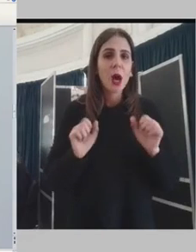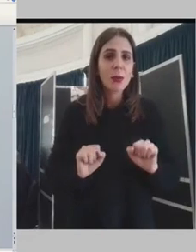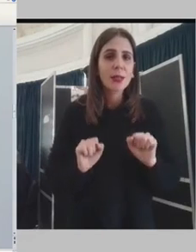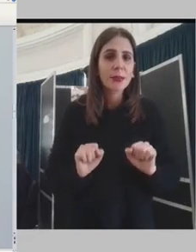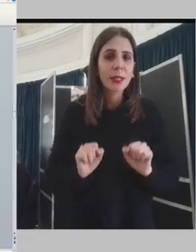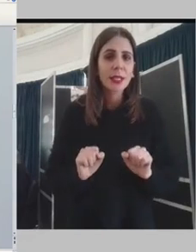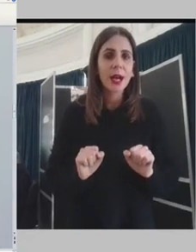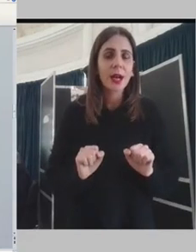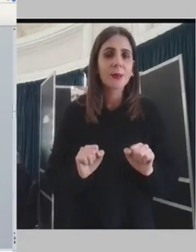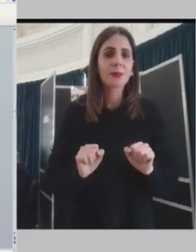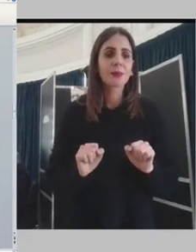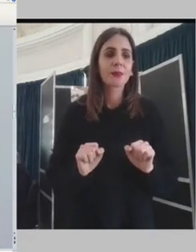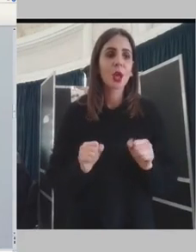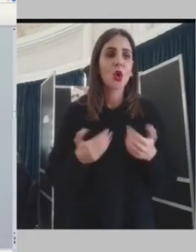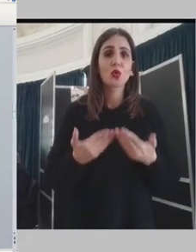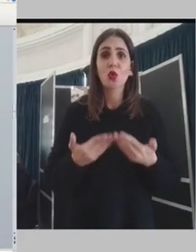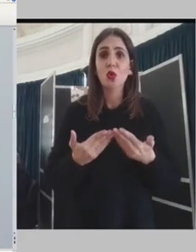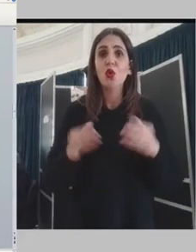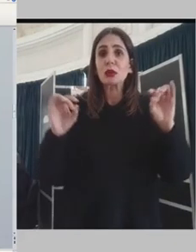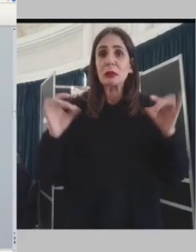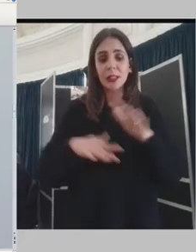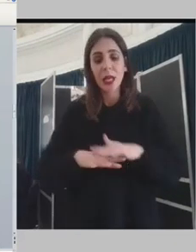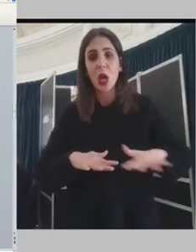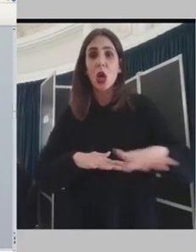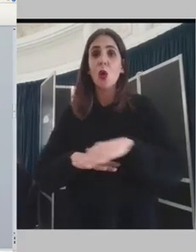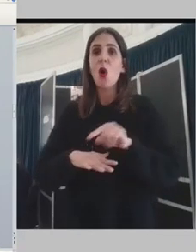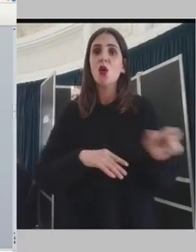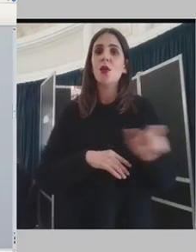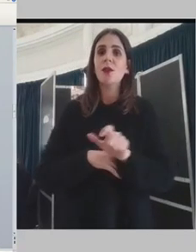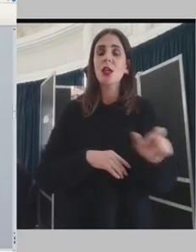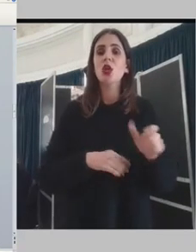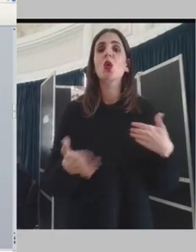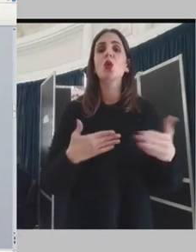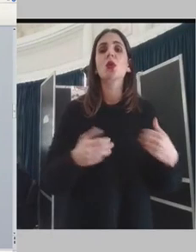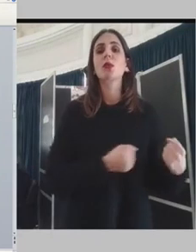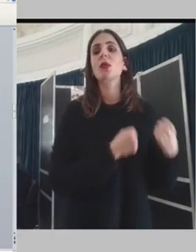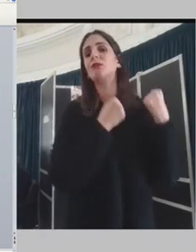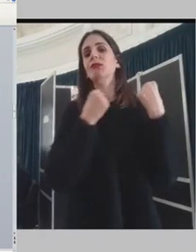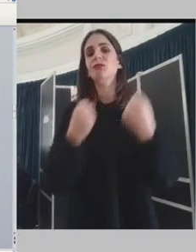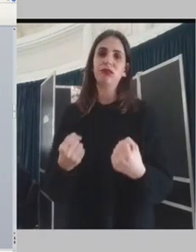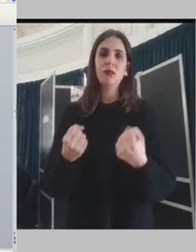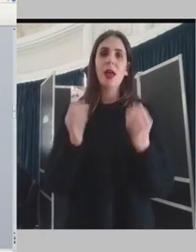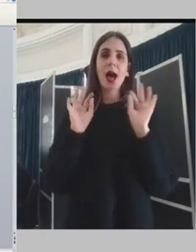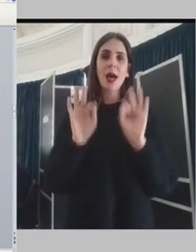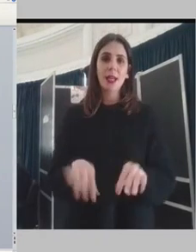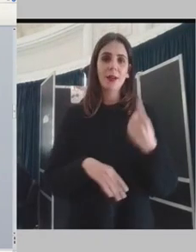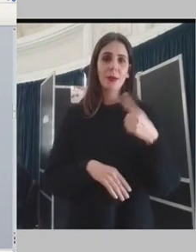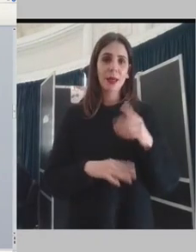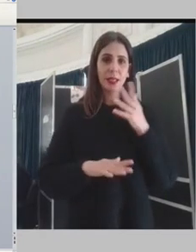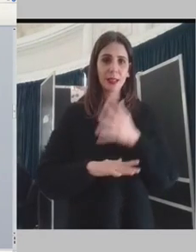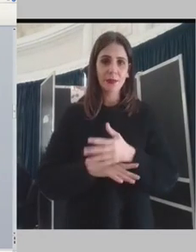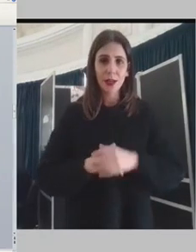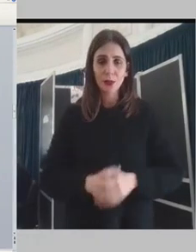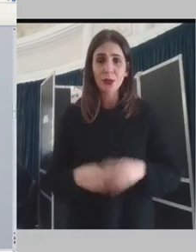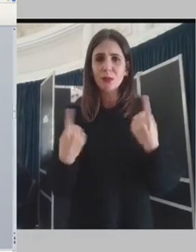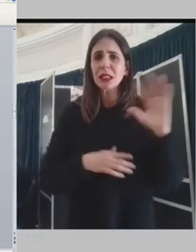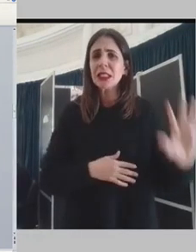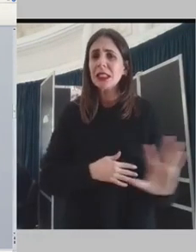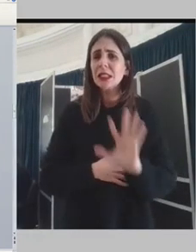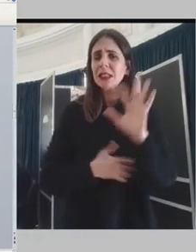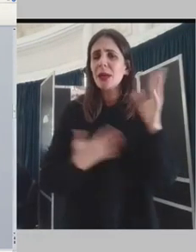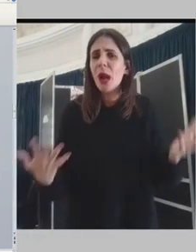nelle vicinanze entro pochi minuti di partire e di recarsi sul posto. Sembra qualcosa di complesso, ma non